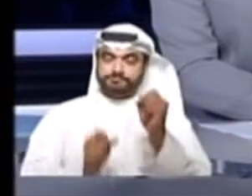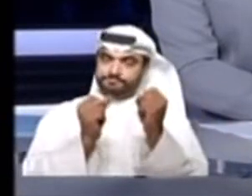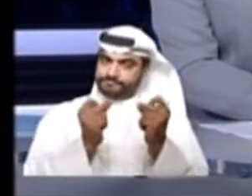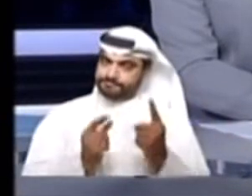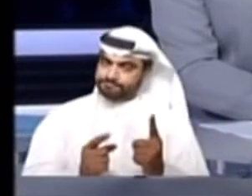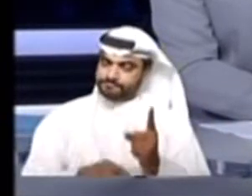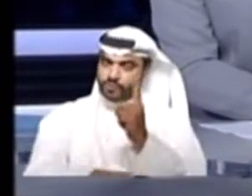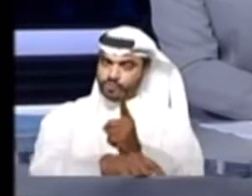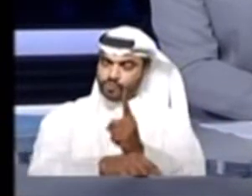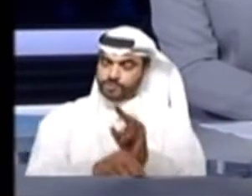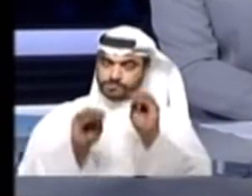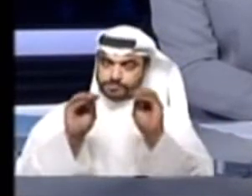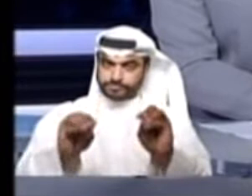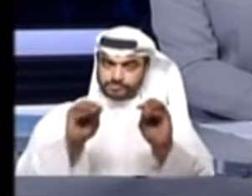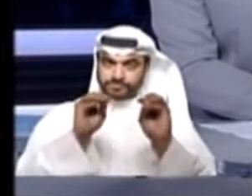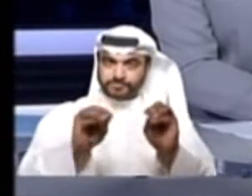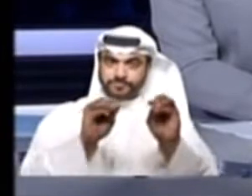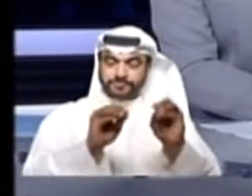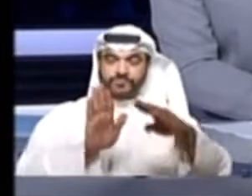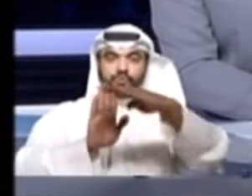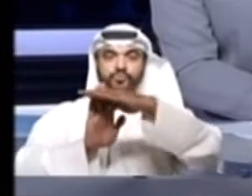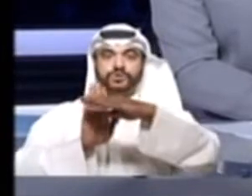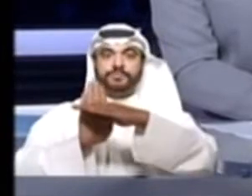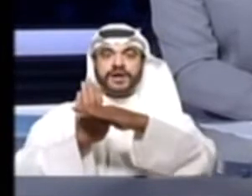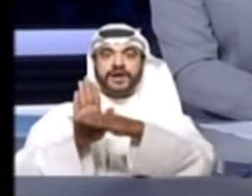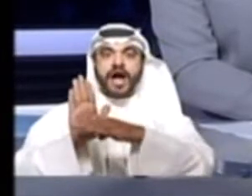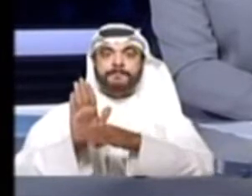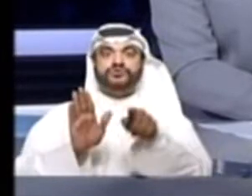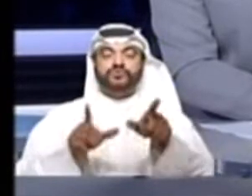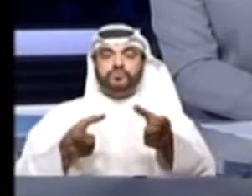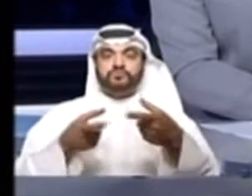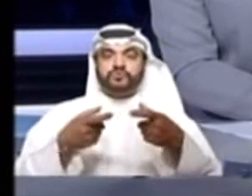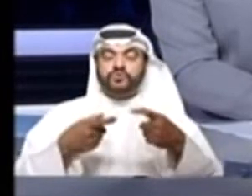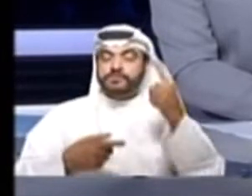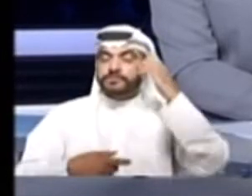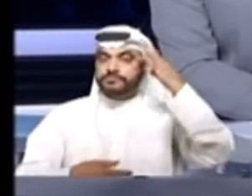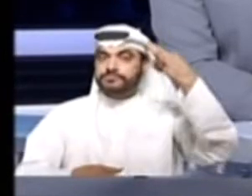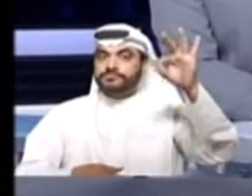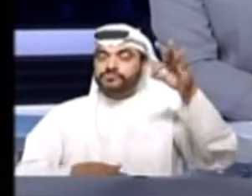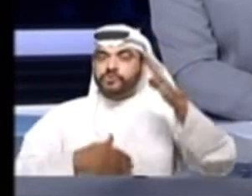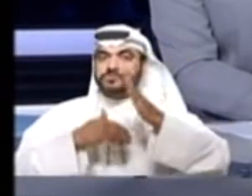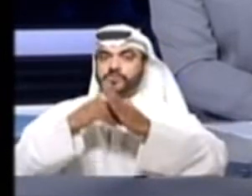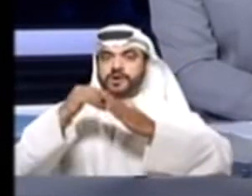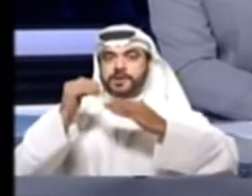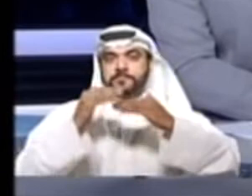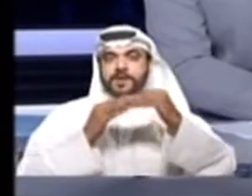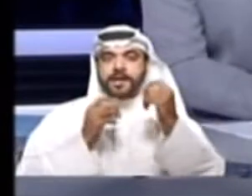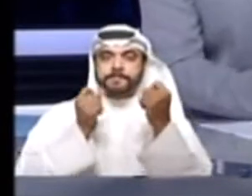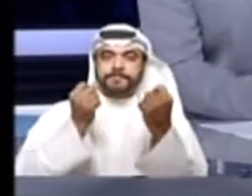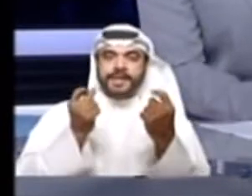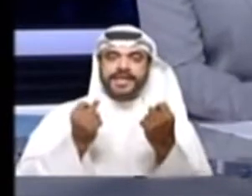البناءة في تطبيق هذا البرنامج الذي يخاطب الجوانب الإبداعية لدى الطلبة بطرق إيجابية.